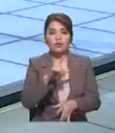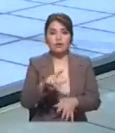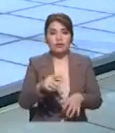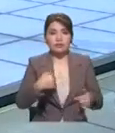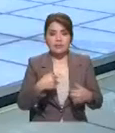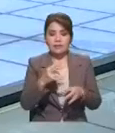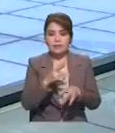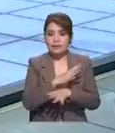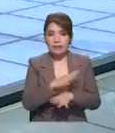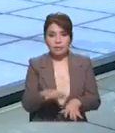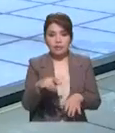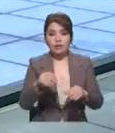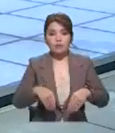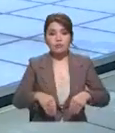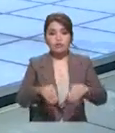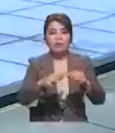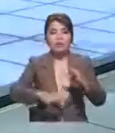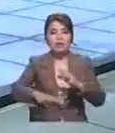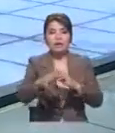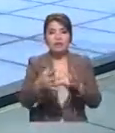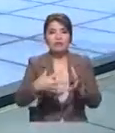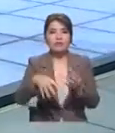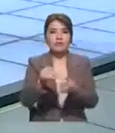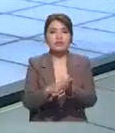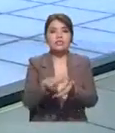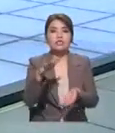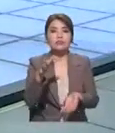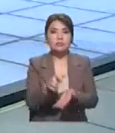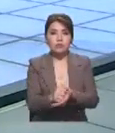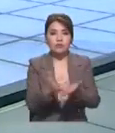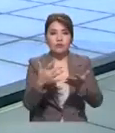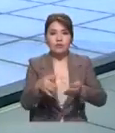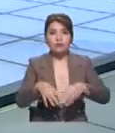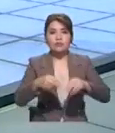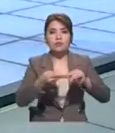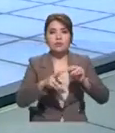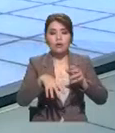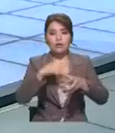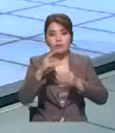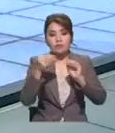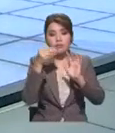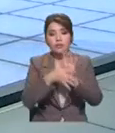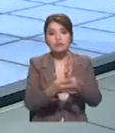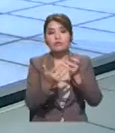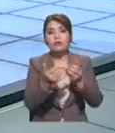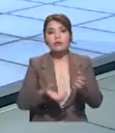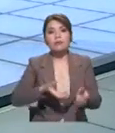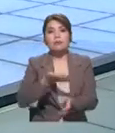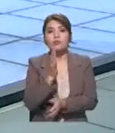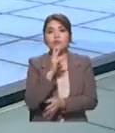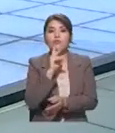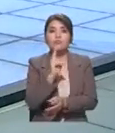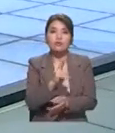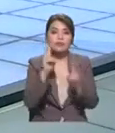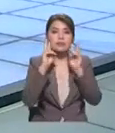Тек тұрғындардың бау-бақшасы мен даладағы дүние мүлкі суда қалған. Жарамсыз күйге түскен мүліктің шығынын әзірге кімнің өтейтіні белгісіз. Тұрғындар